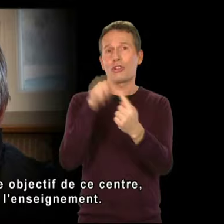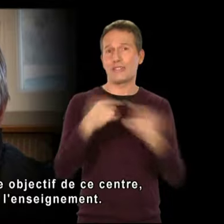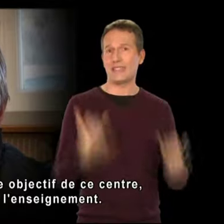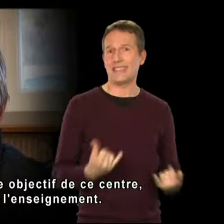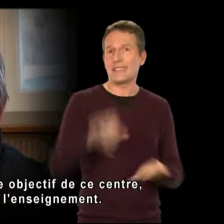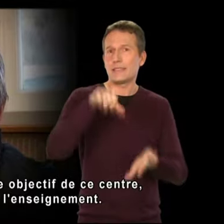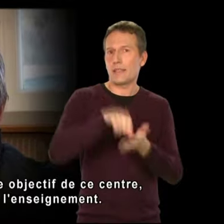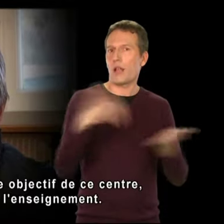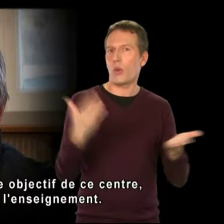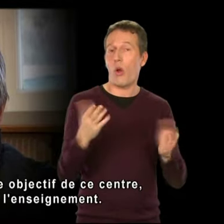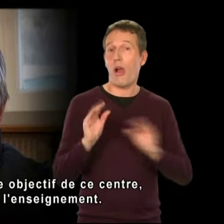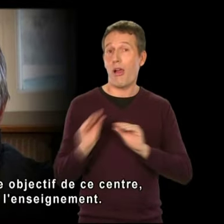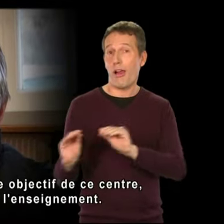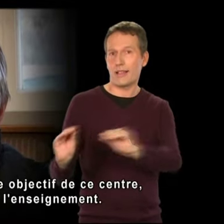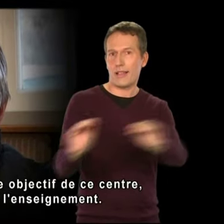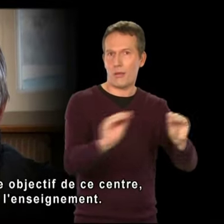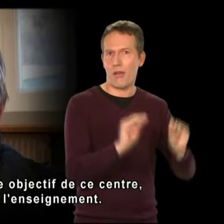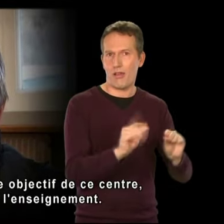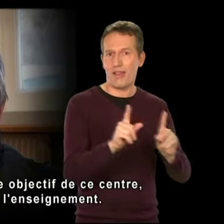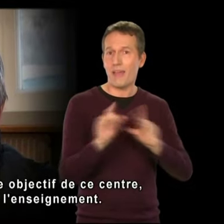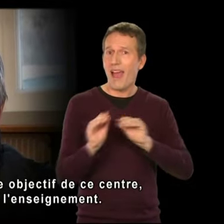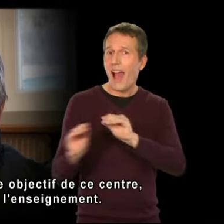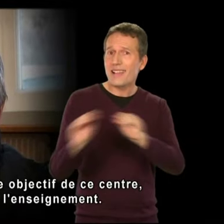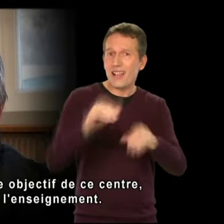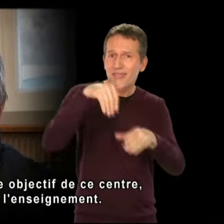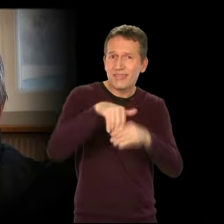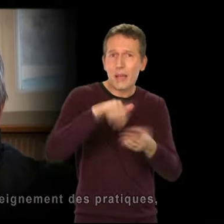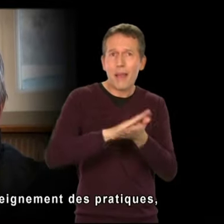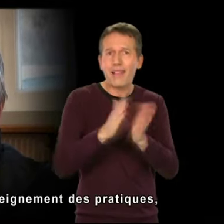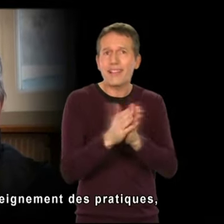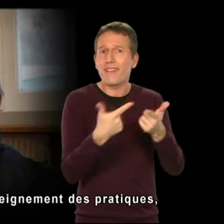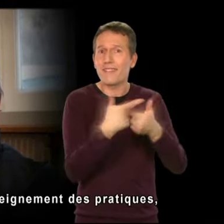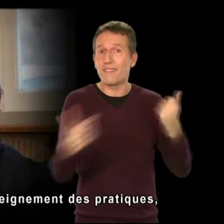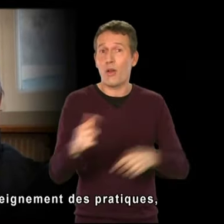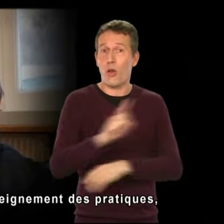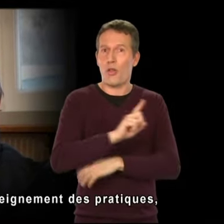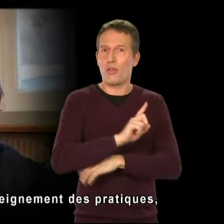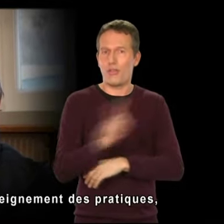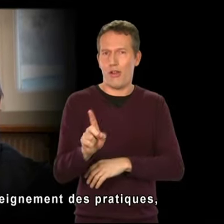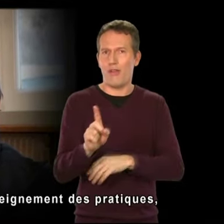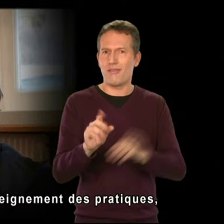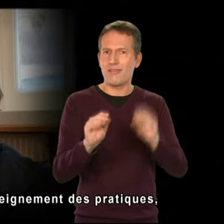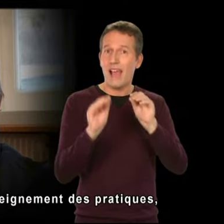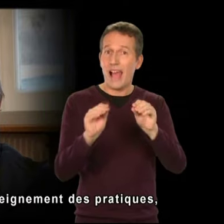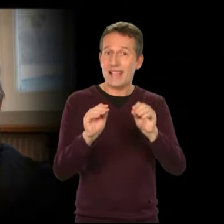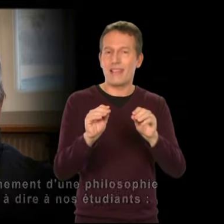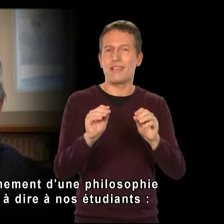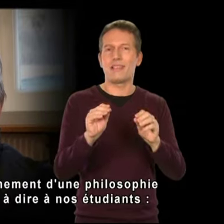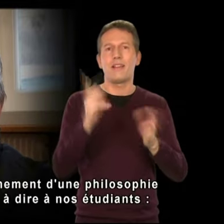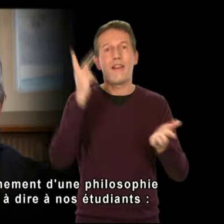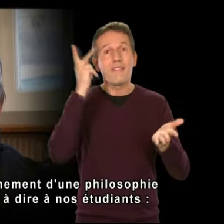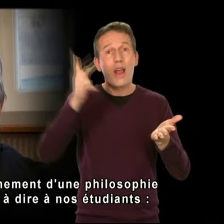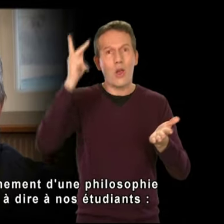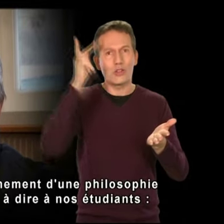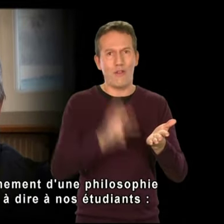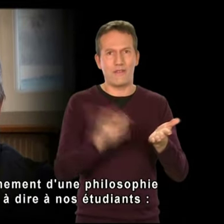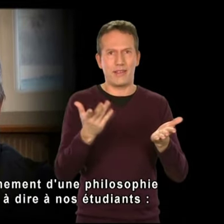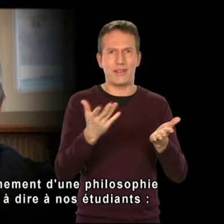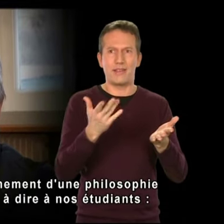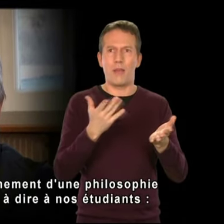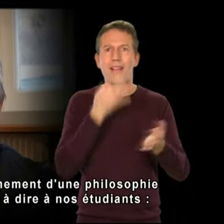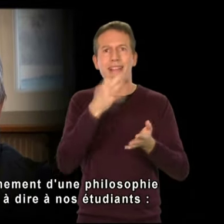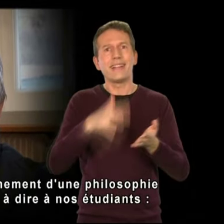le deuxième objectif de ce centre, c'est l'enseignement. Et non pas l'enseignement des pratiques, mais l'enseignement